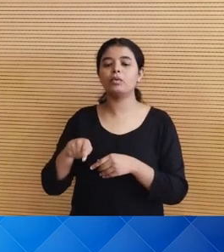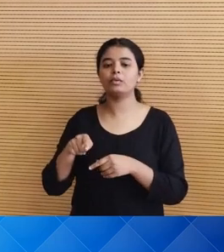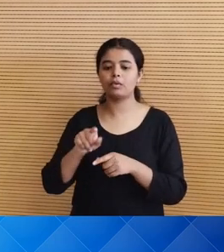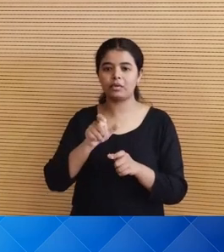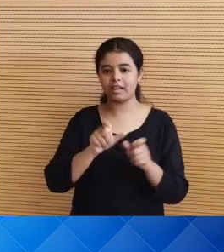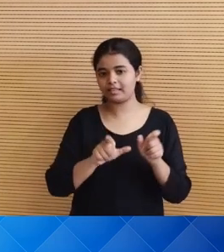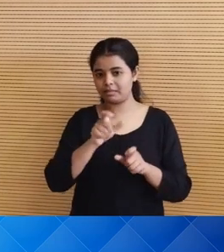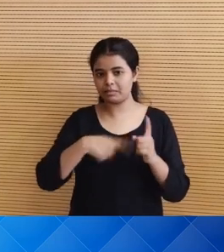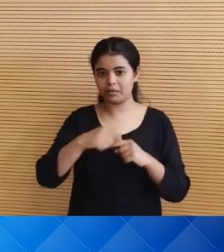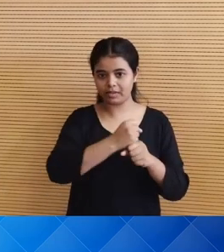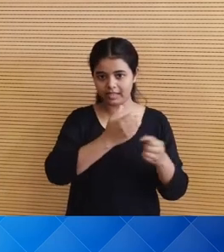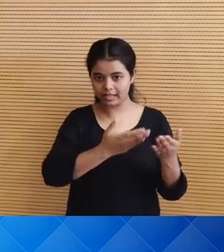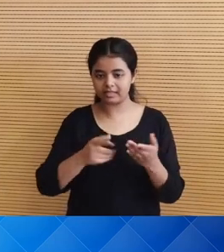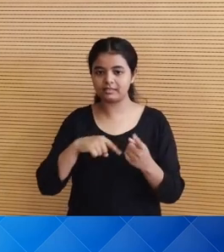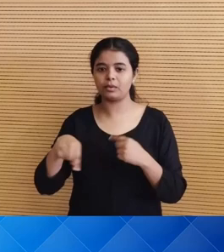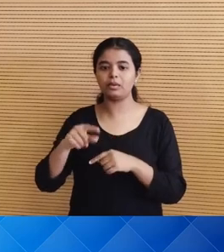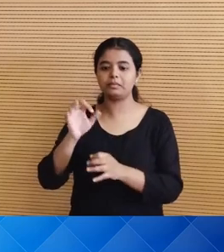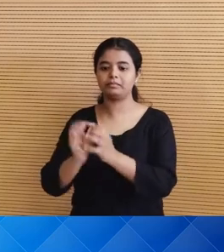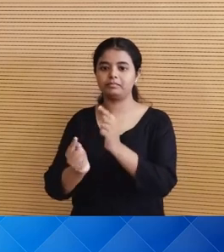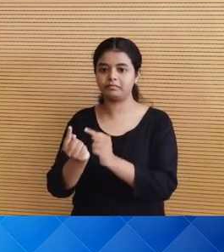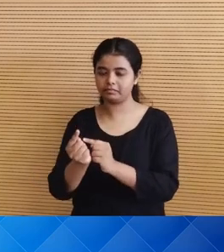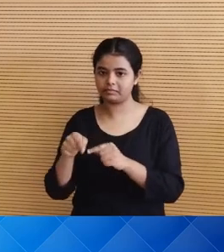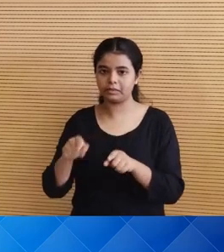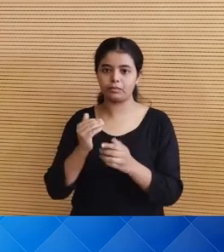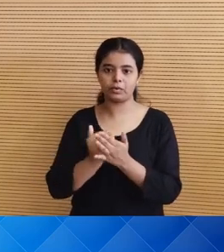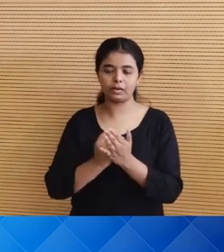की विधिवत शुरुआत करें।